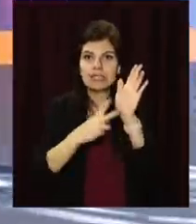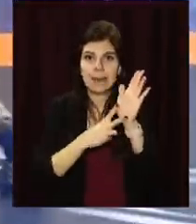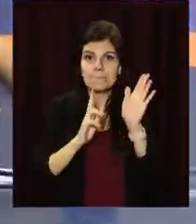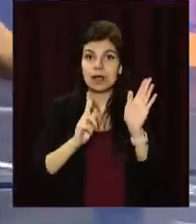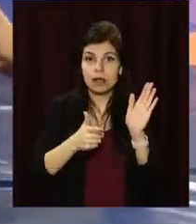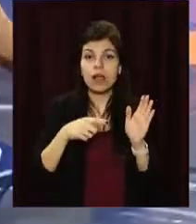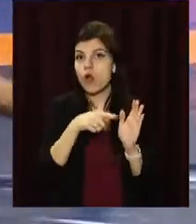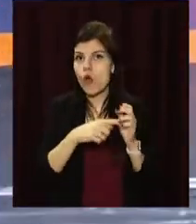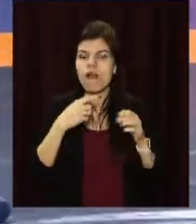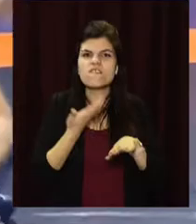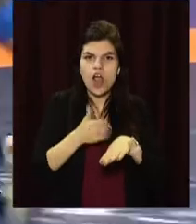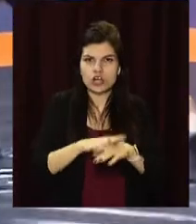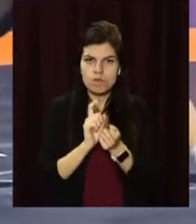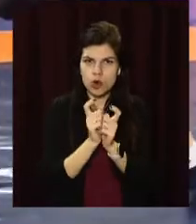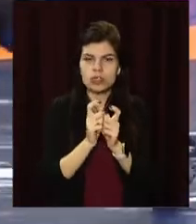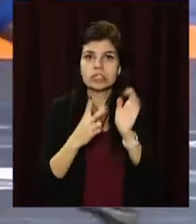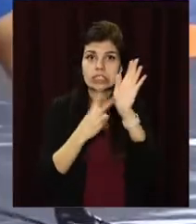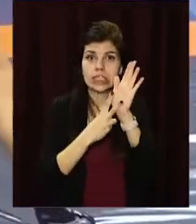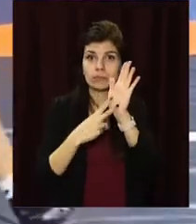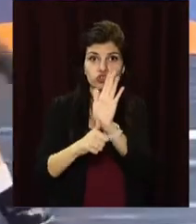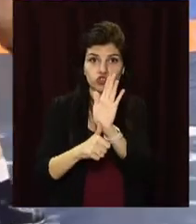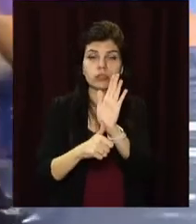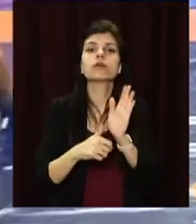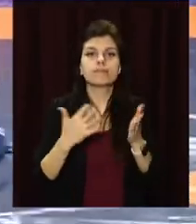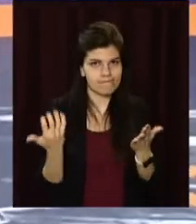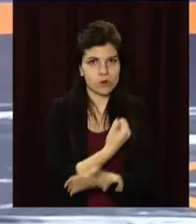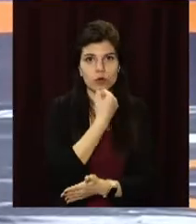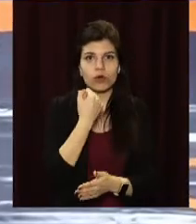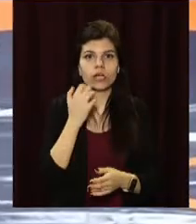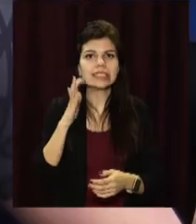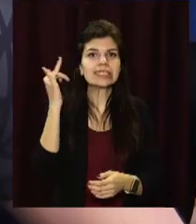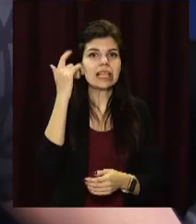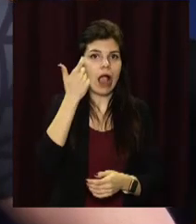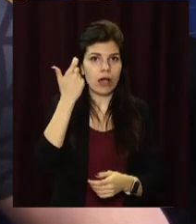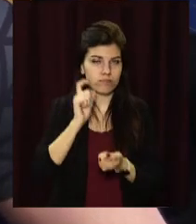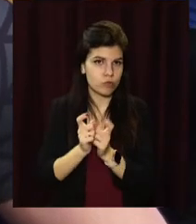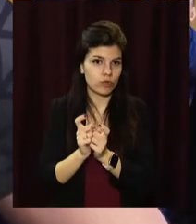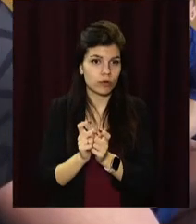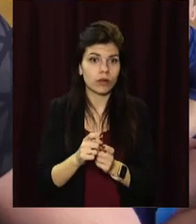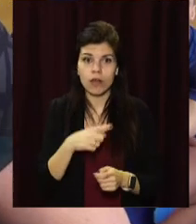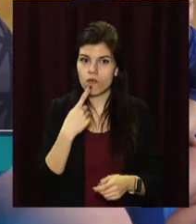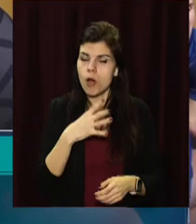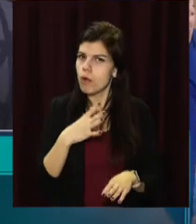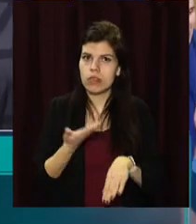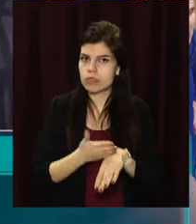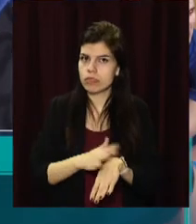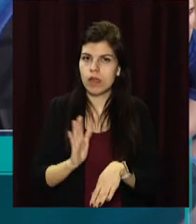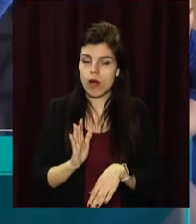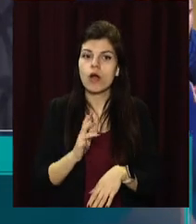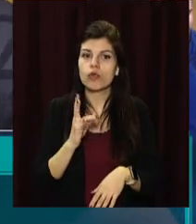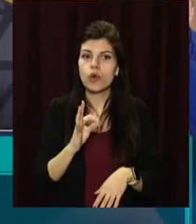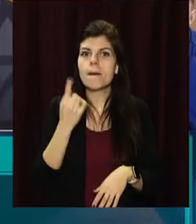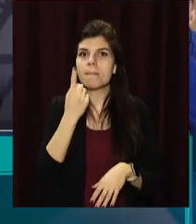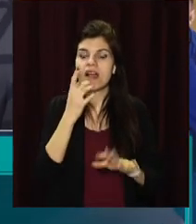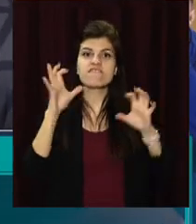кілограмів він у важкій боротьбі з рахунком 7-6 здолав свого суперника з Харкова. Весь путь на чемпіонаті України був нелегким. Ну, мабуть, перша схватка,